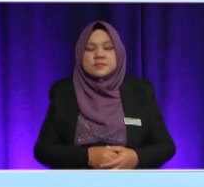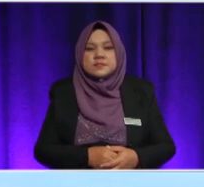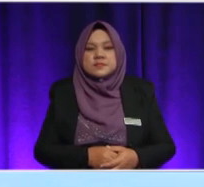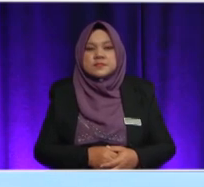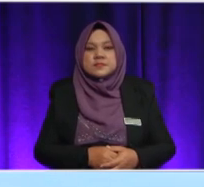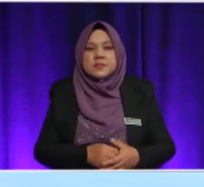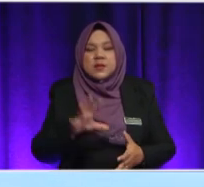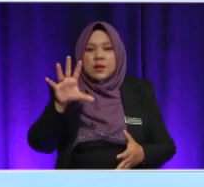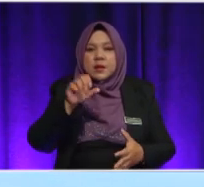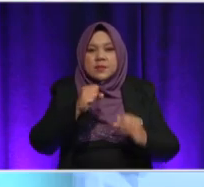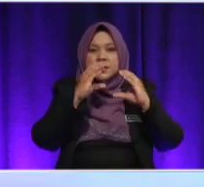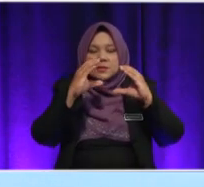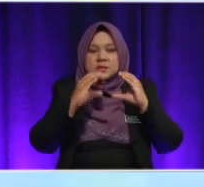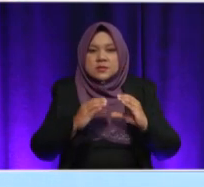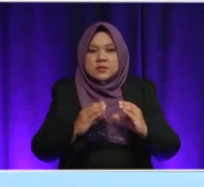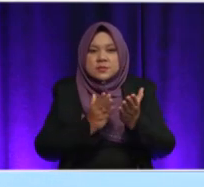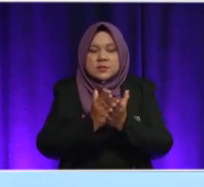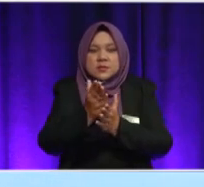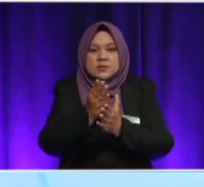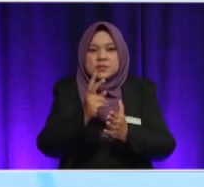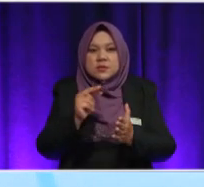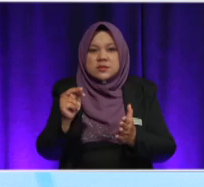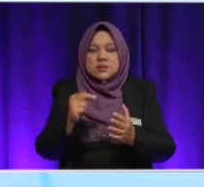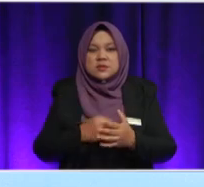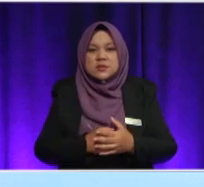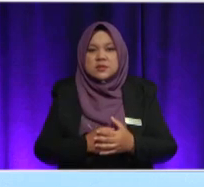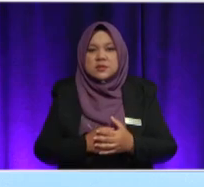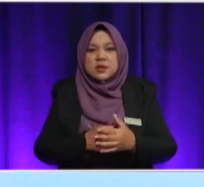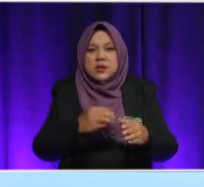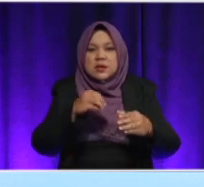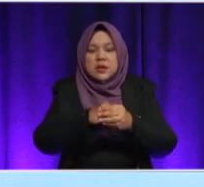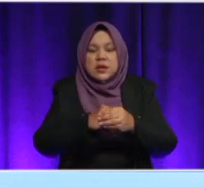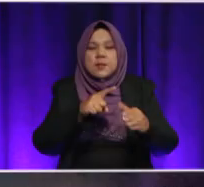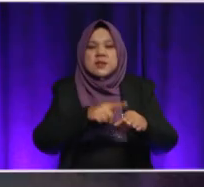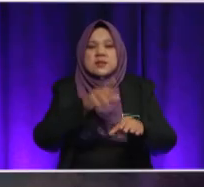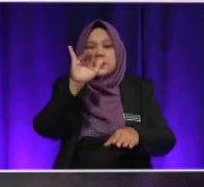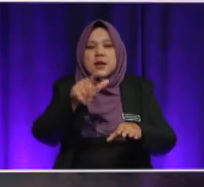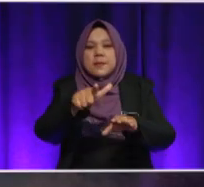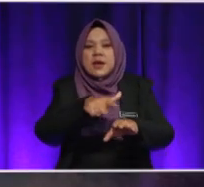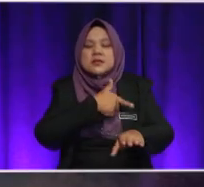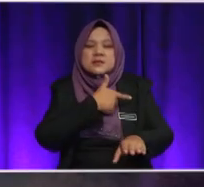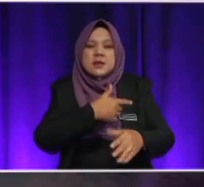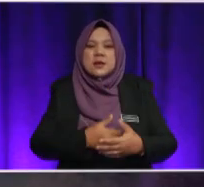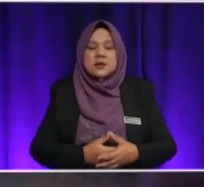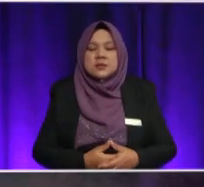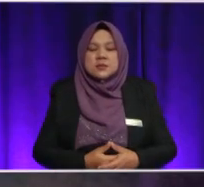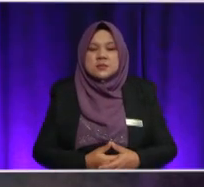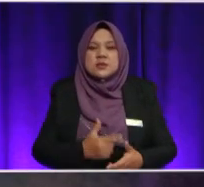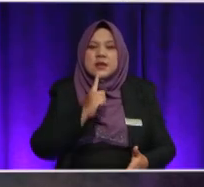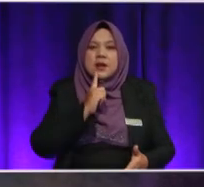miracate diambil secara berurutan dan dalam jangkau masih yang panjang betul sangat-sangat betul